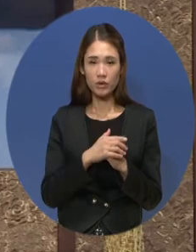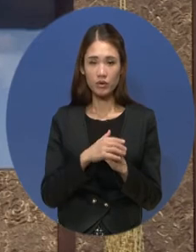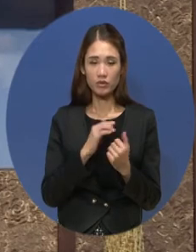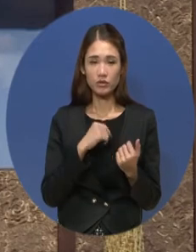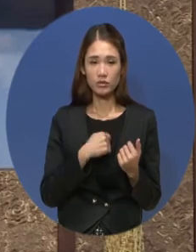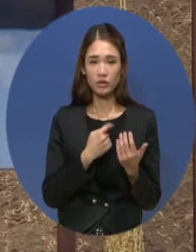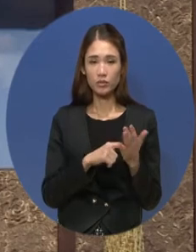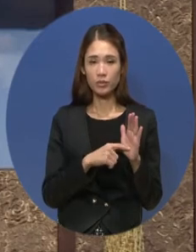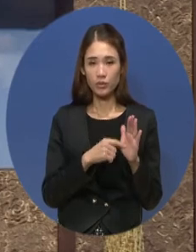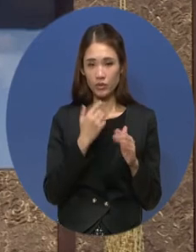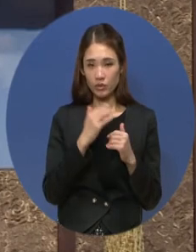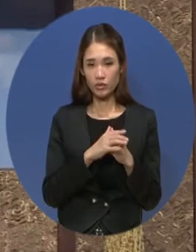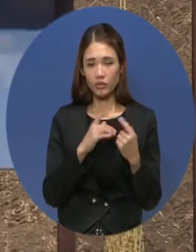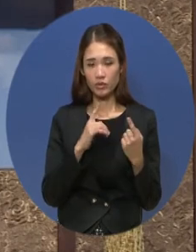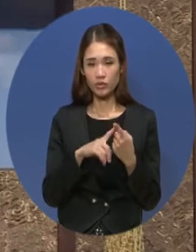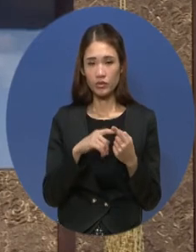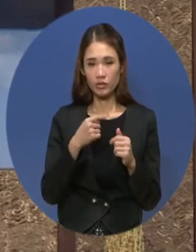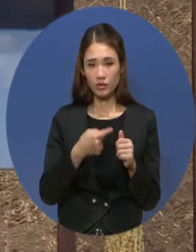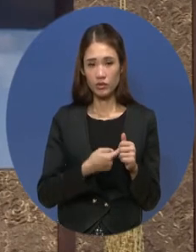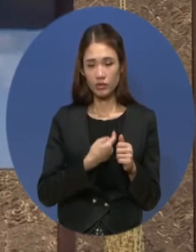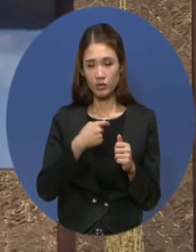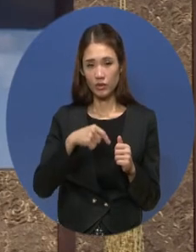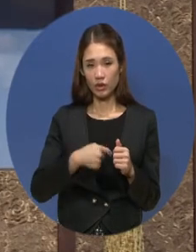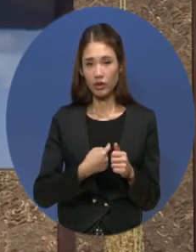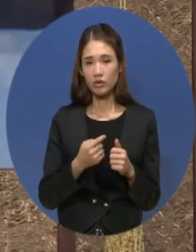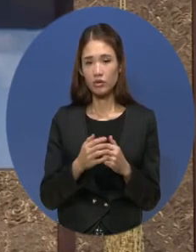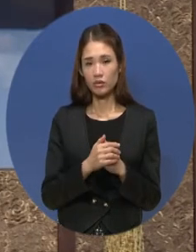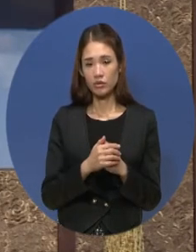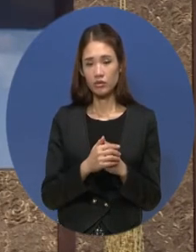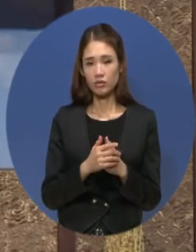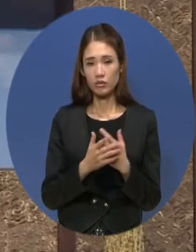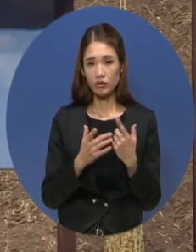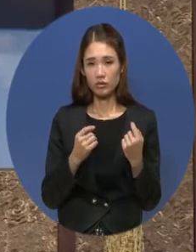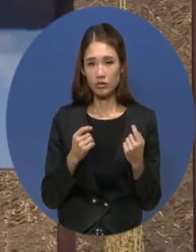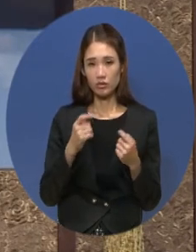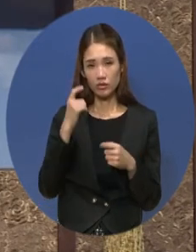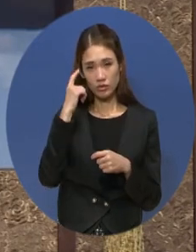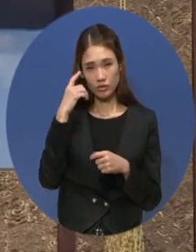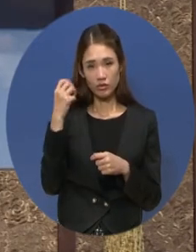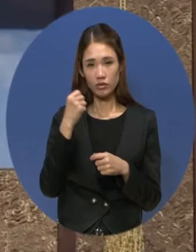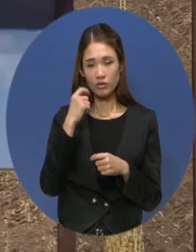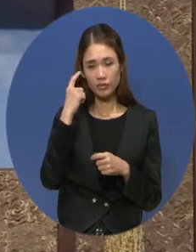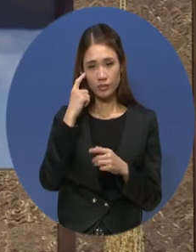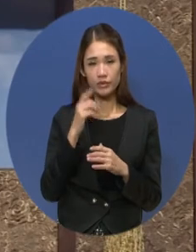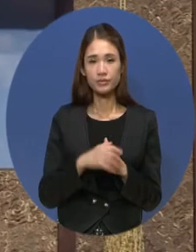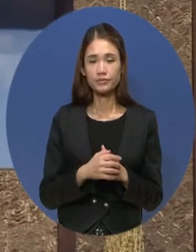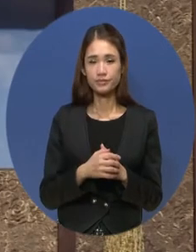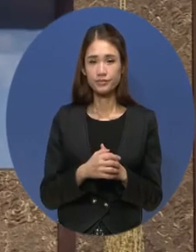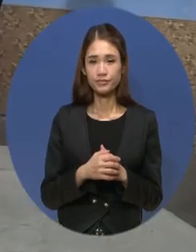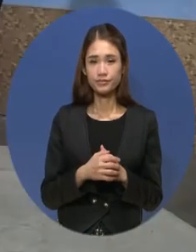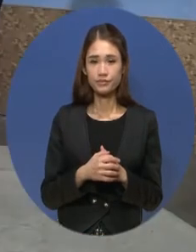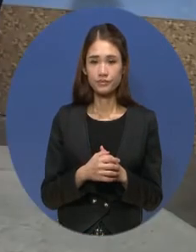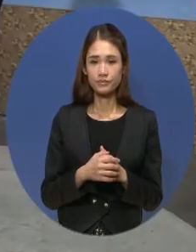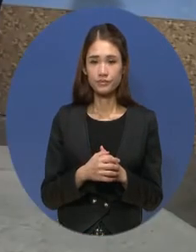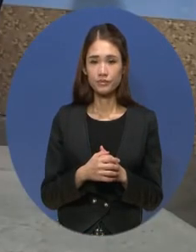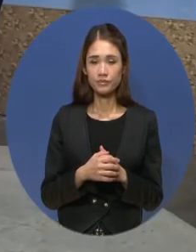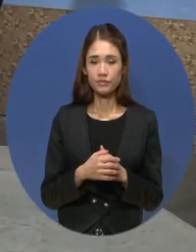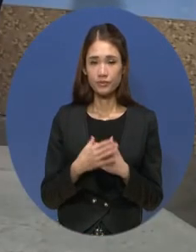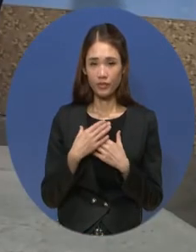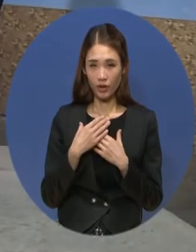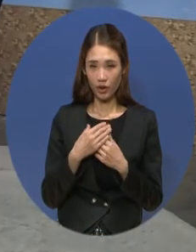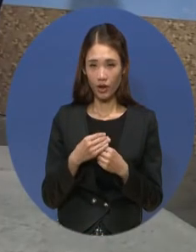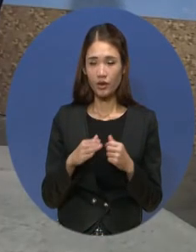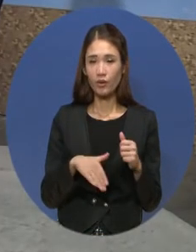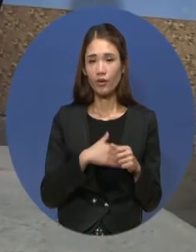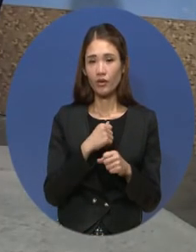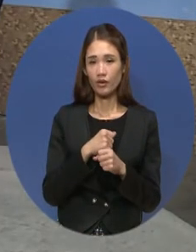표현할 수 있는 그런 것들이 이제 자연스럽게 그렇게 저희는 바닥 각을 잡고 있습니다 아 그러니까 편안한 그런 환경을